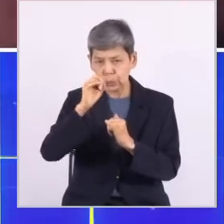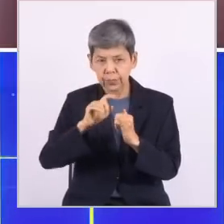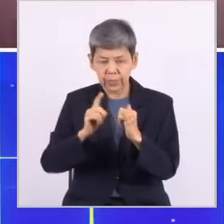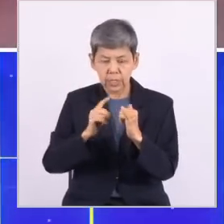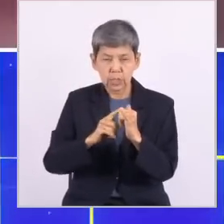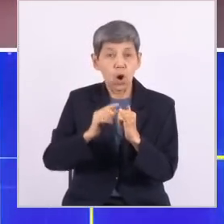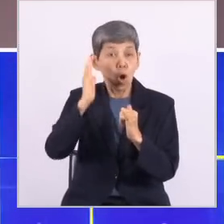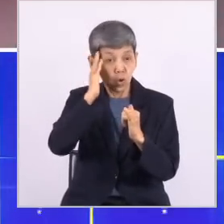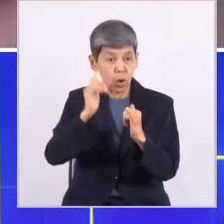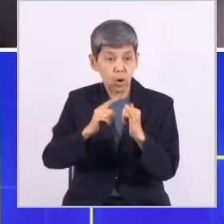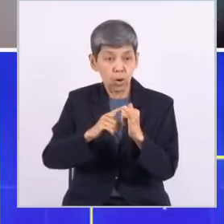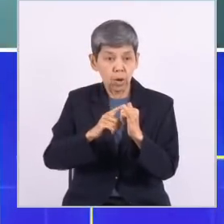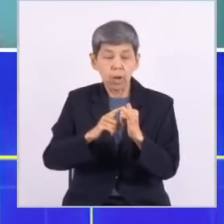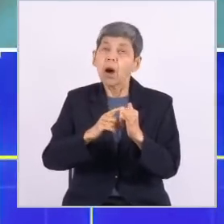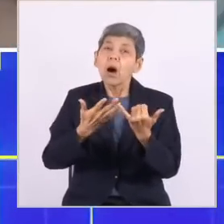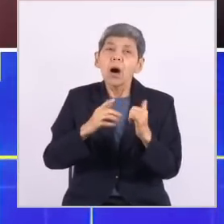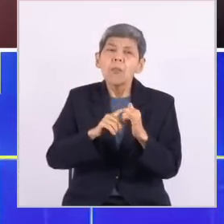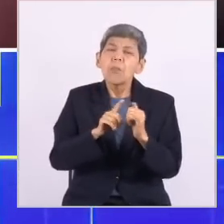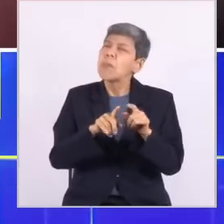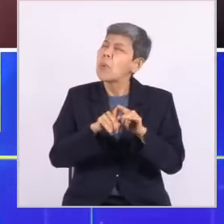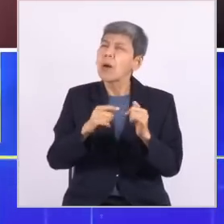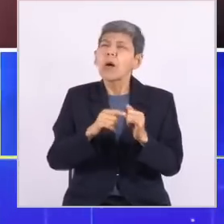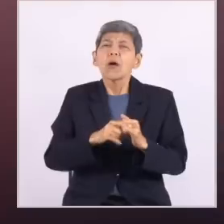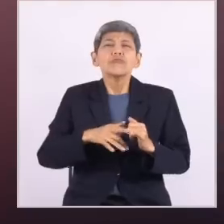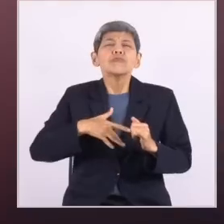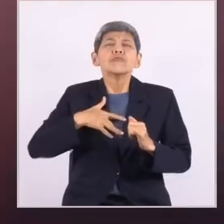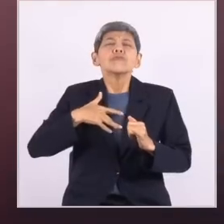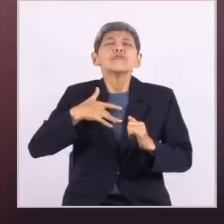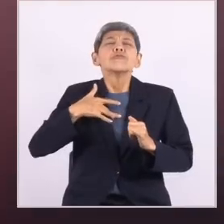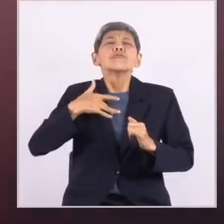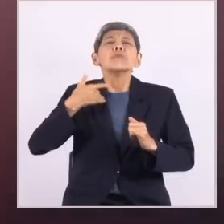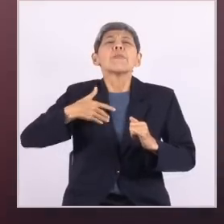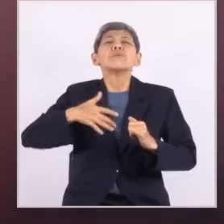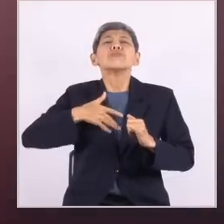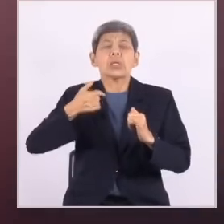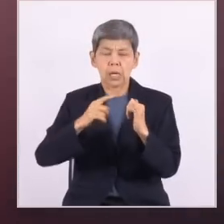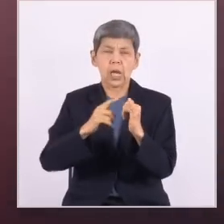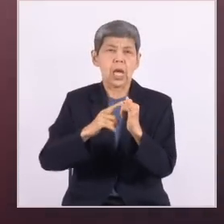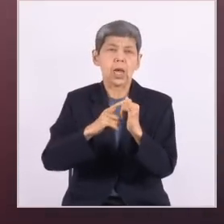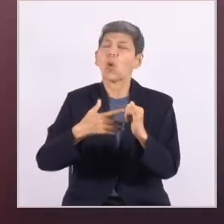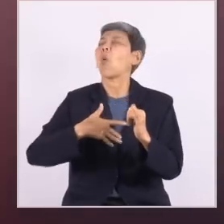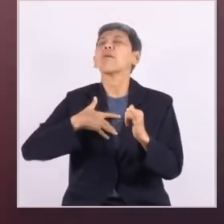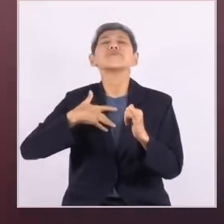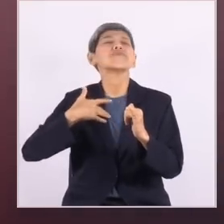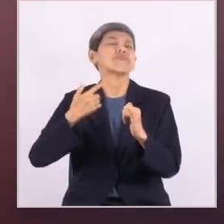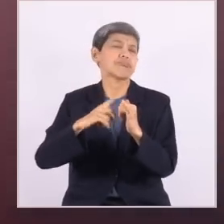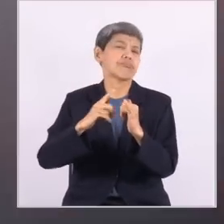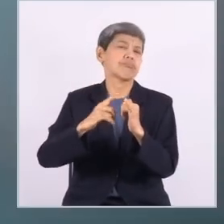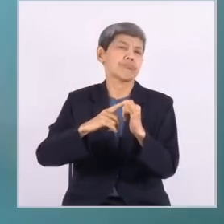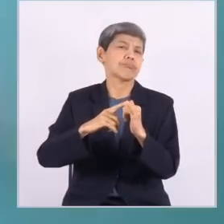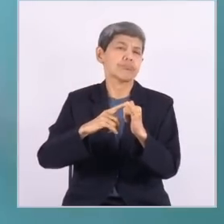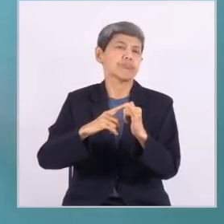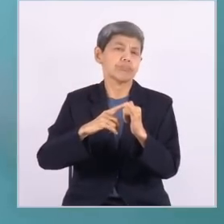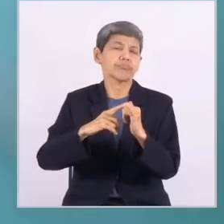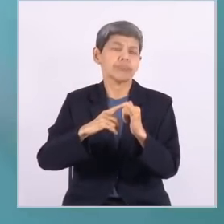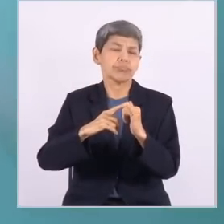ที่นอนเนี่ยมันร้องครางว่าอะไร เหมือนลักษณะอาการฟินอะไรแบบนี้เหมือนมีความสุขแบบนั้นนะคะ